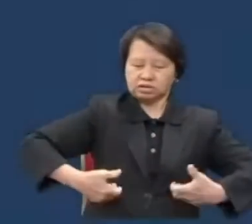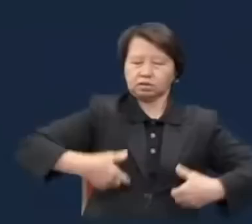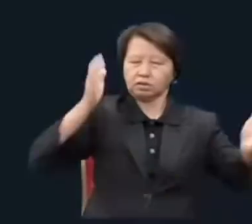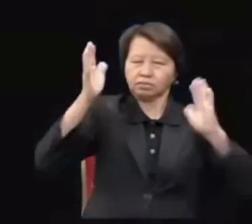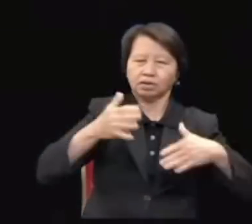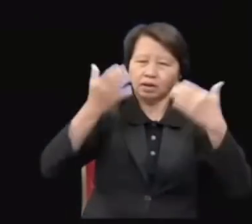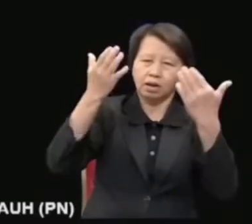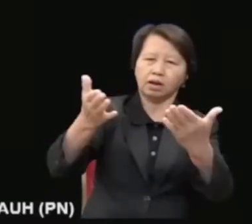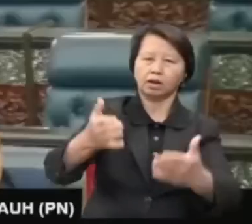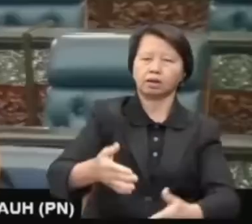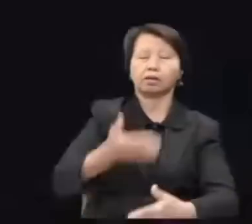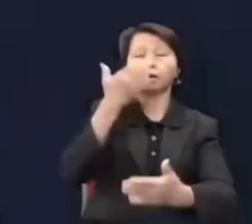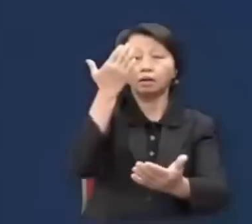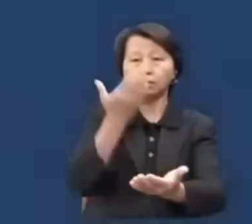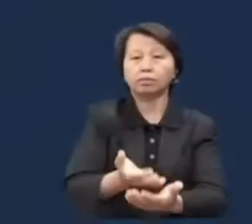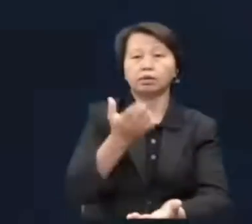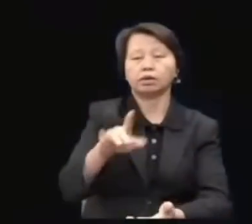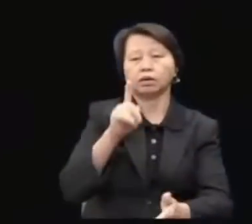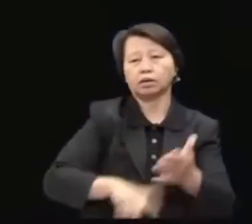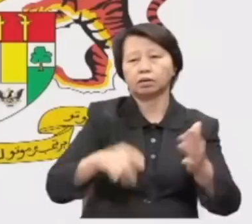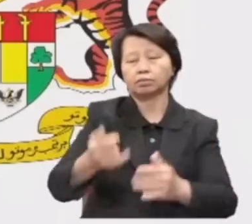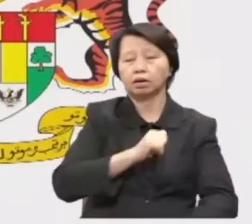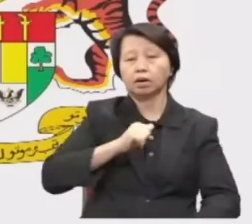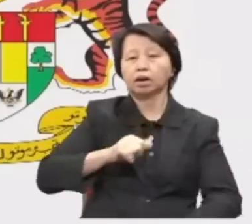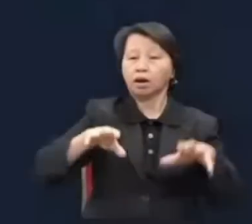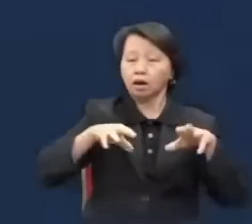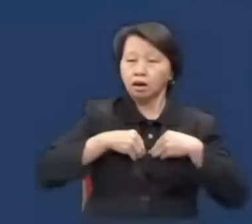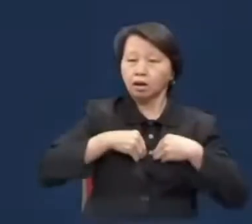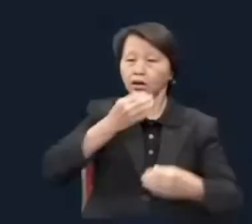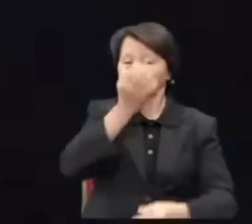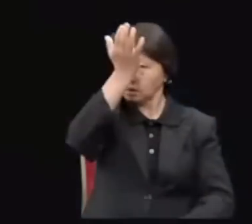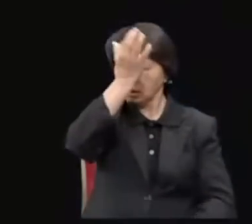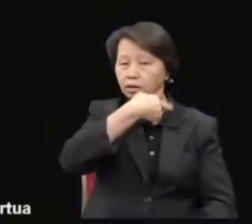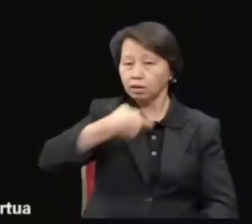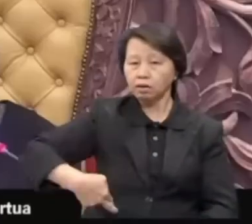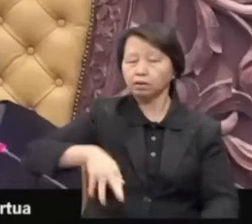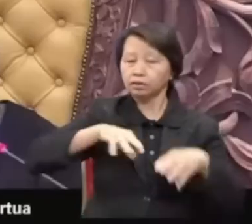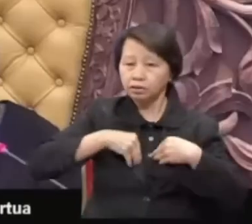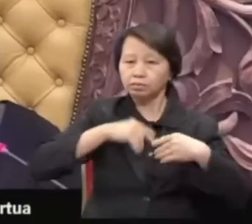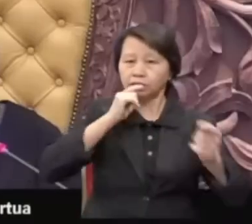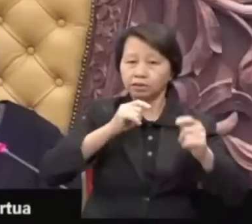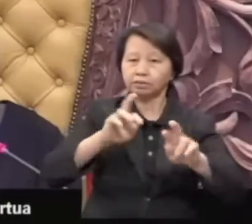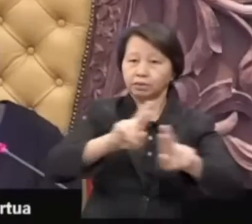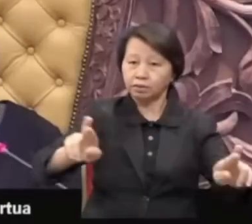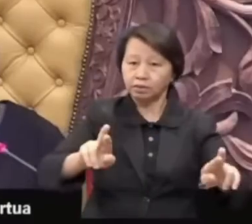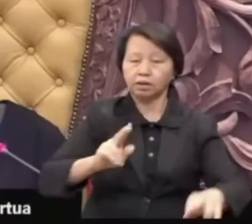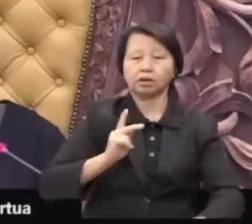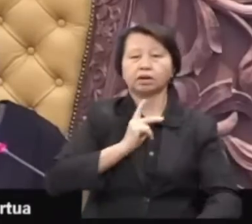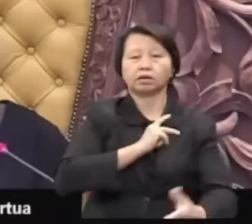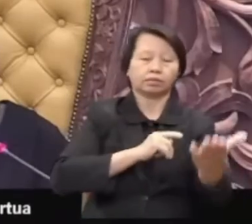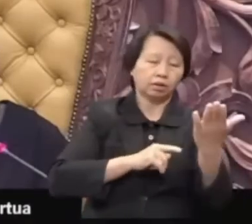Krian sebaik saja sejurus yang dibutuhkan Agung menerima ucapan atau titah yang telah disediakan oleh